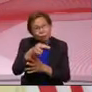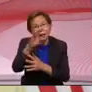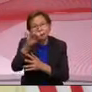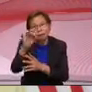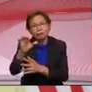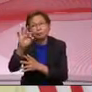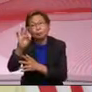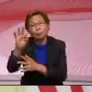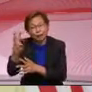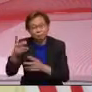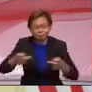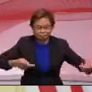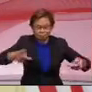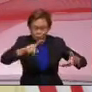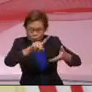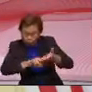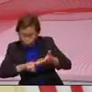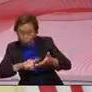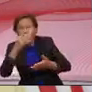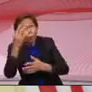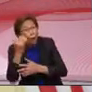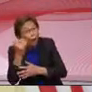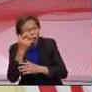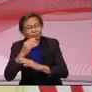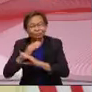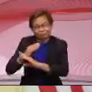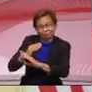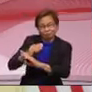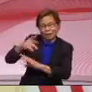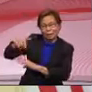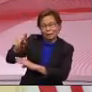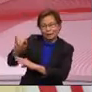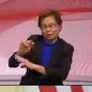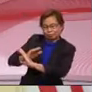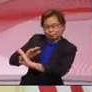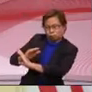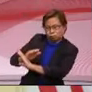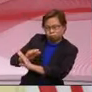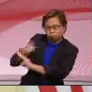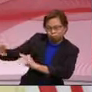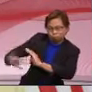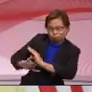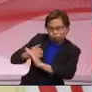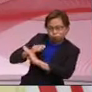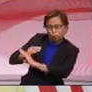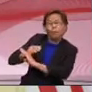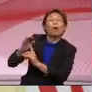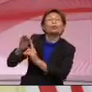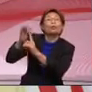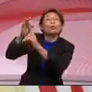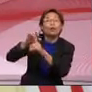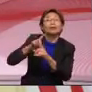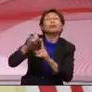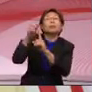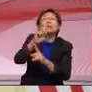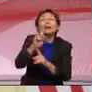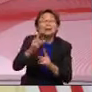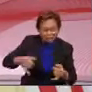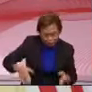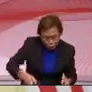36,896 kenderaan bagi mengekang kemasukan pendatang asing tanpa izin, terutamanya di lorong-lorong